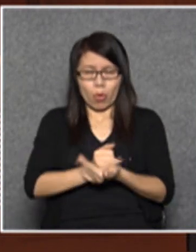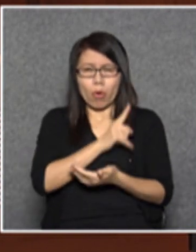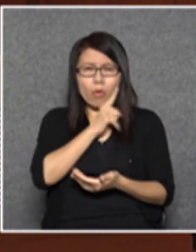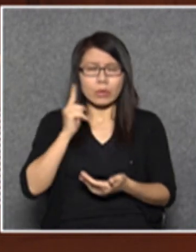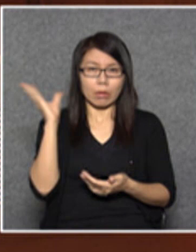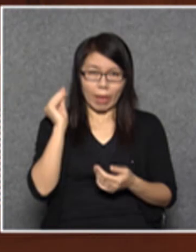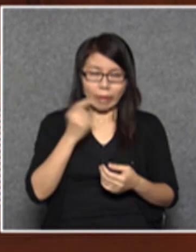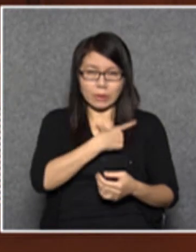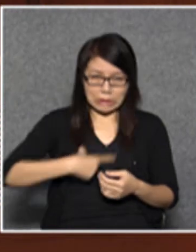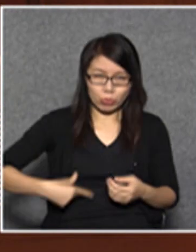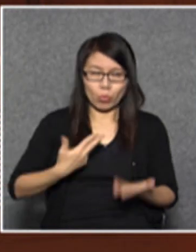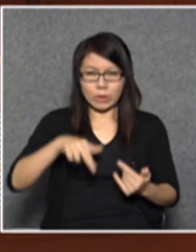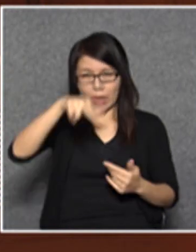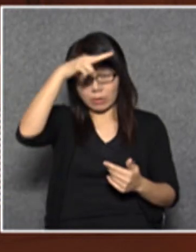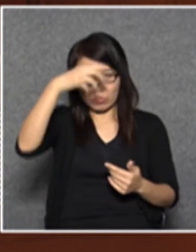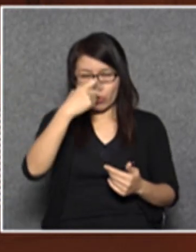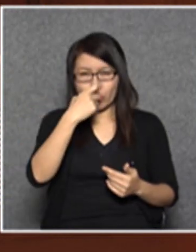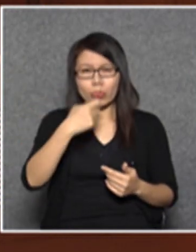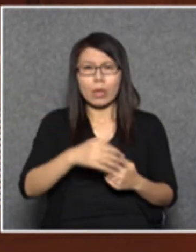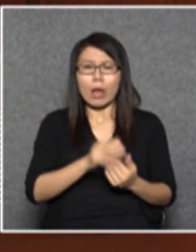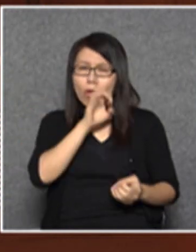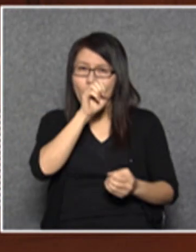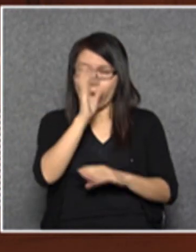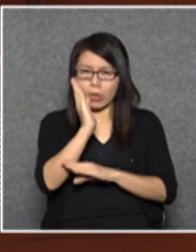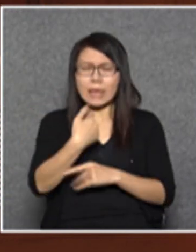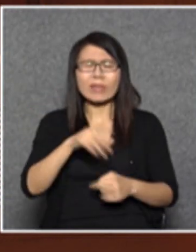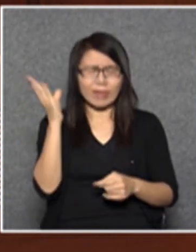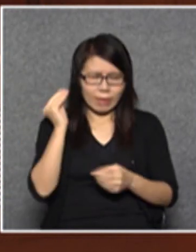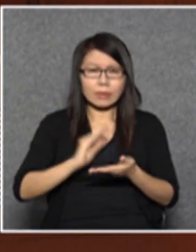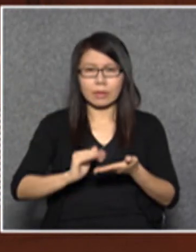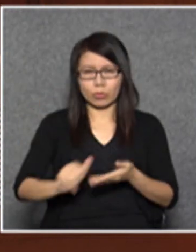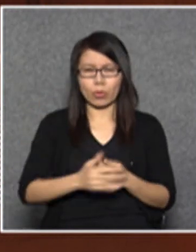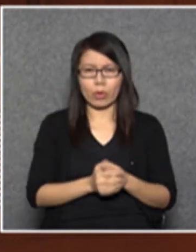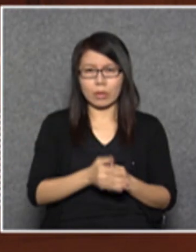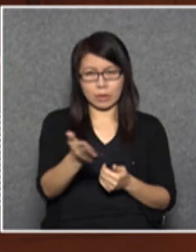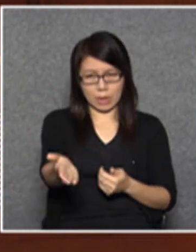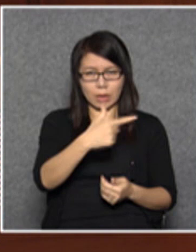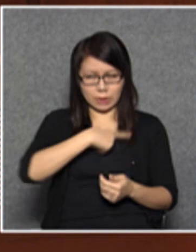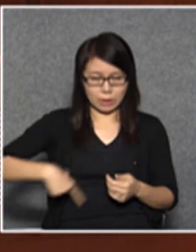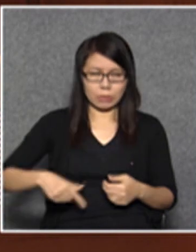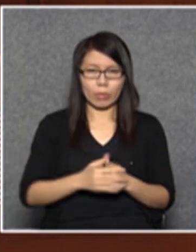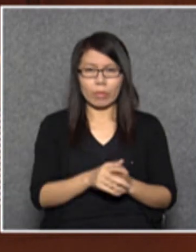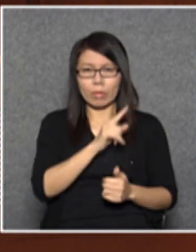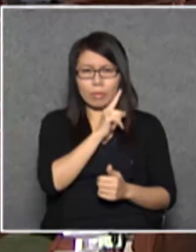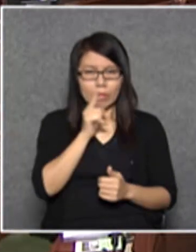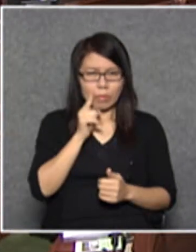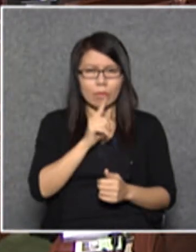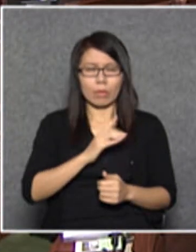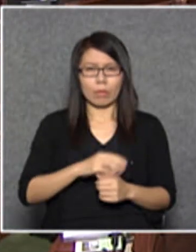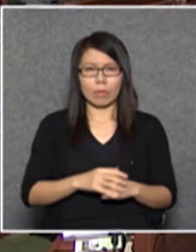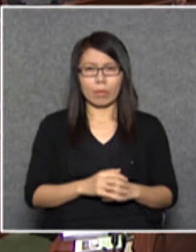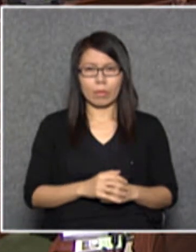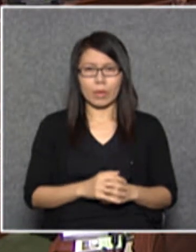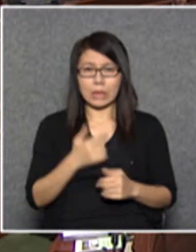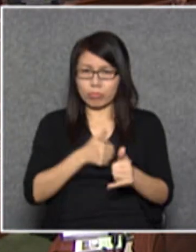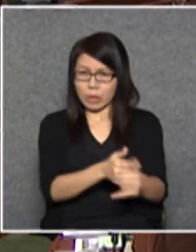他議員和行政長官的說話，你就會聽到的。請議員保持肅靜，遵守